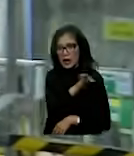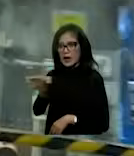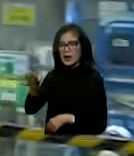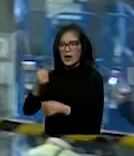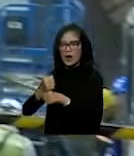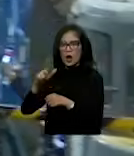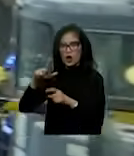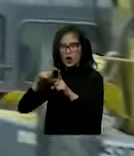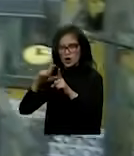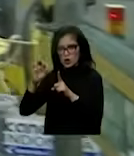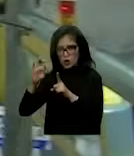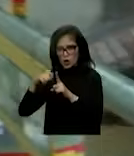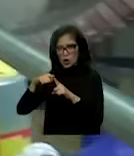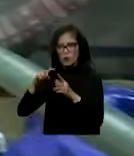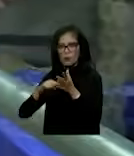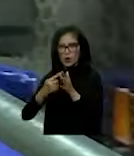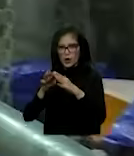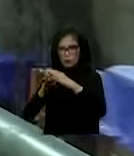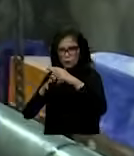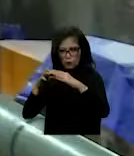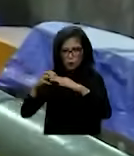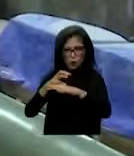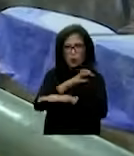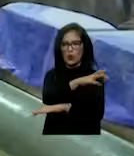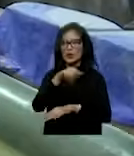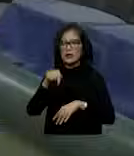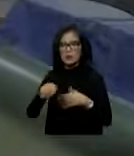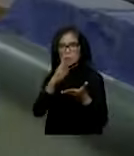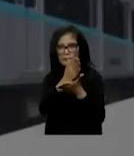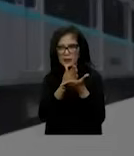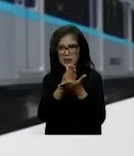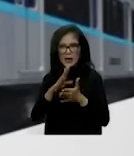pada pertengahan Agustus 2024.